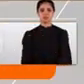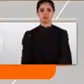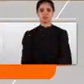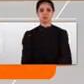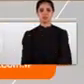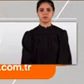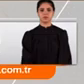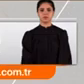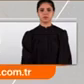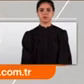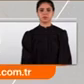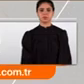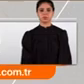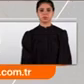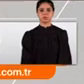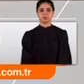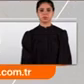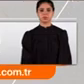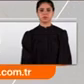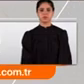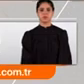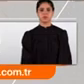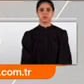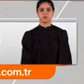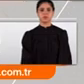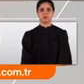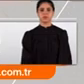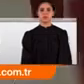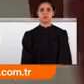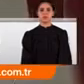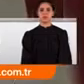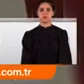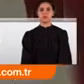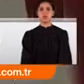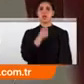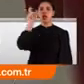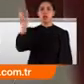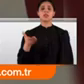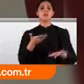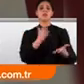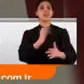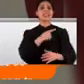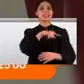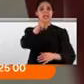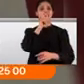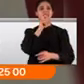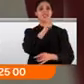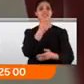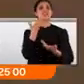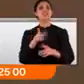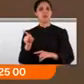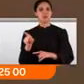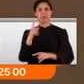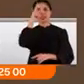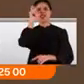ekmeğini karşılayalım. 3 bin lira 5 bin lira para verelim, bu olayı kapat dediler. Türk Aslan fırın sahiplerinin tüm tekliflerini reddetti.